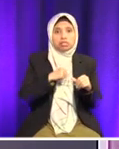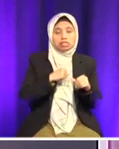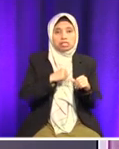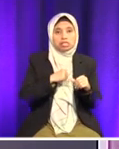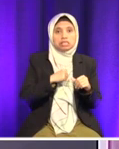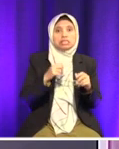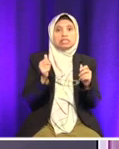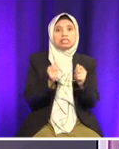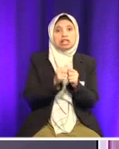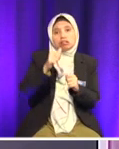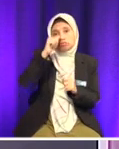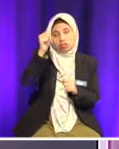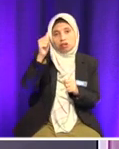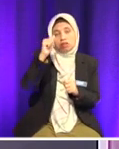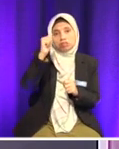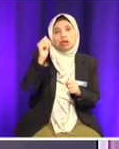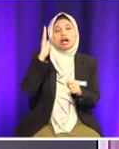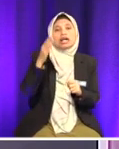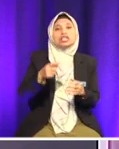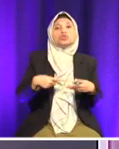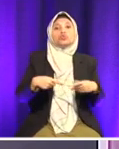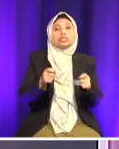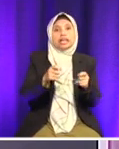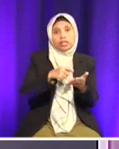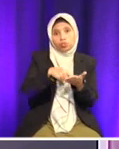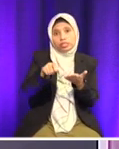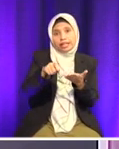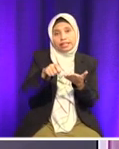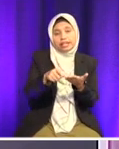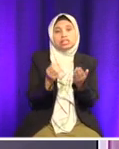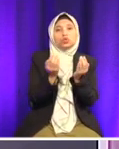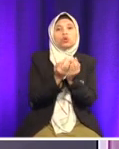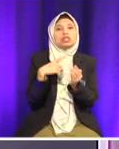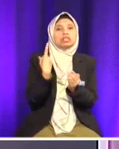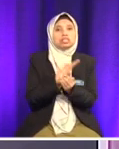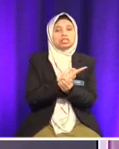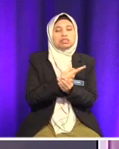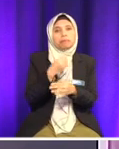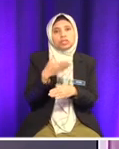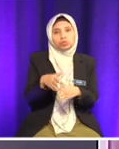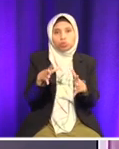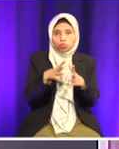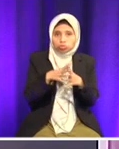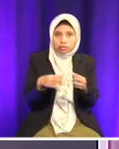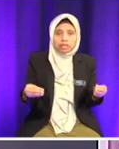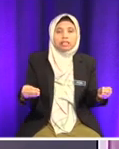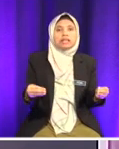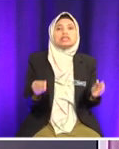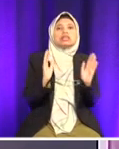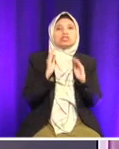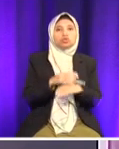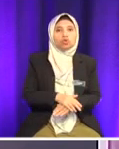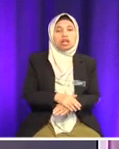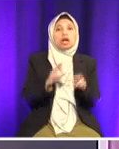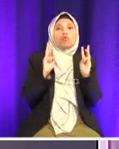Allah akan memakbulkan doa kita dan disuhi dengan salat Sunnah Witir dengan salat dengan dua rakaat